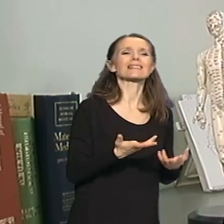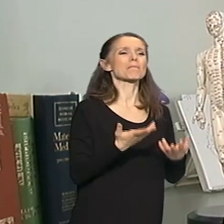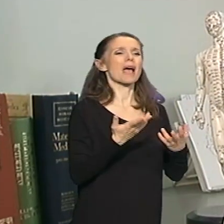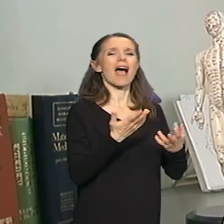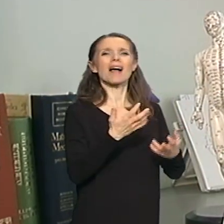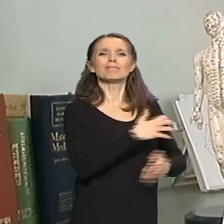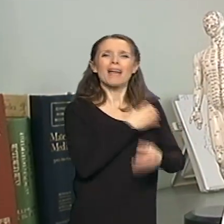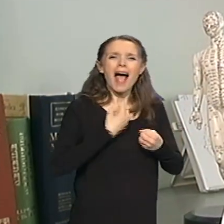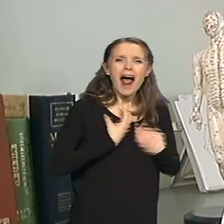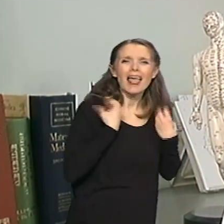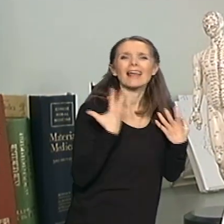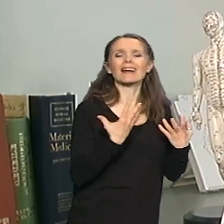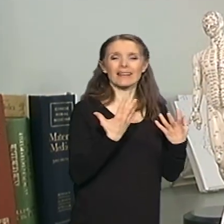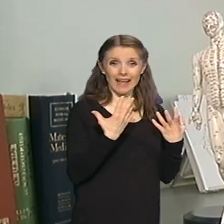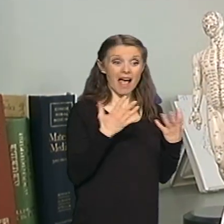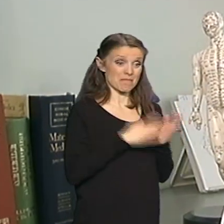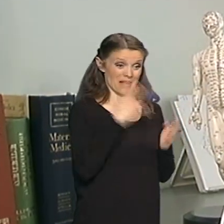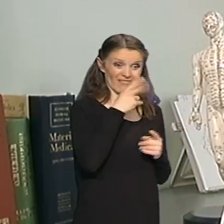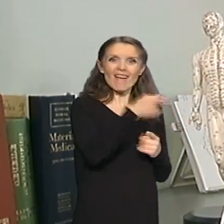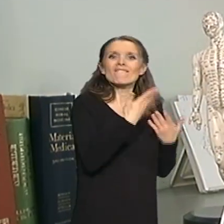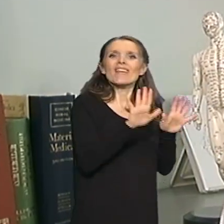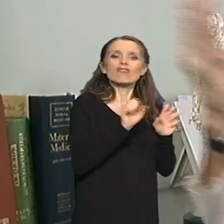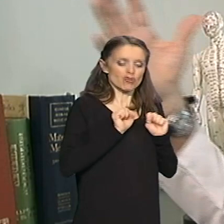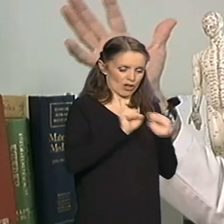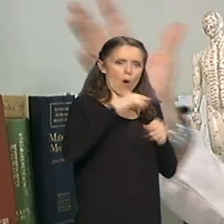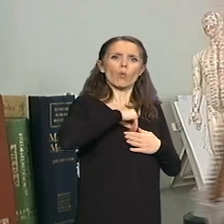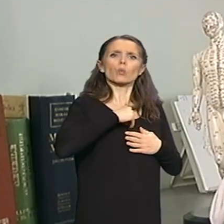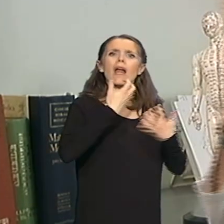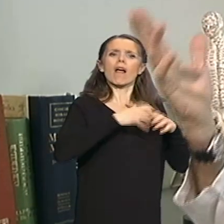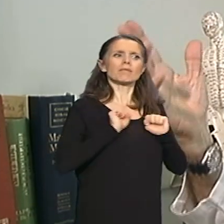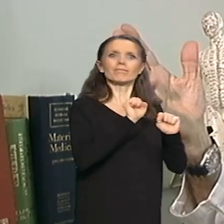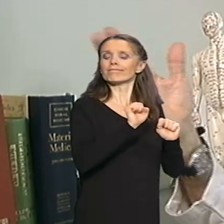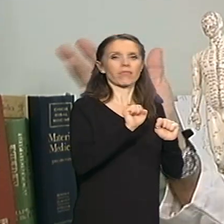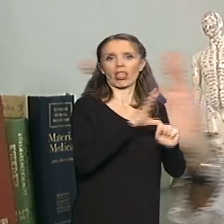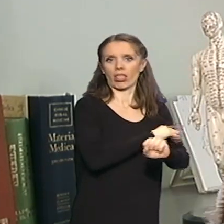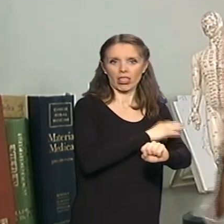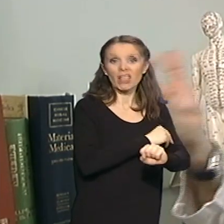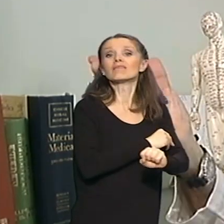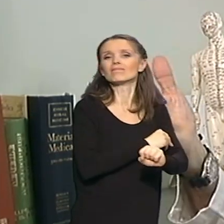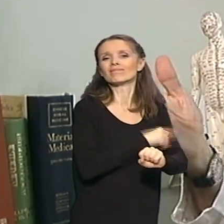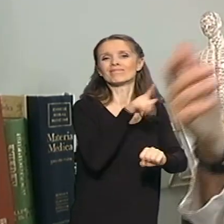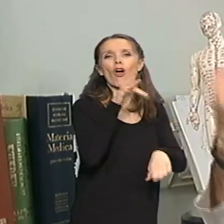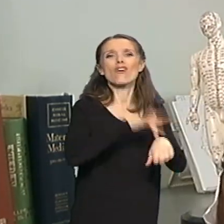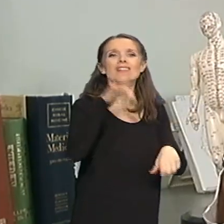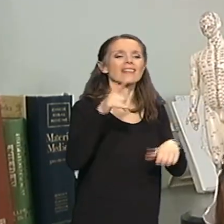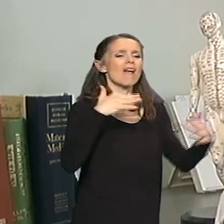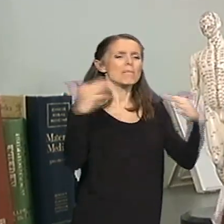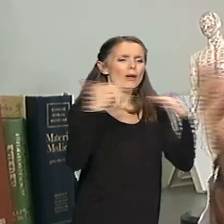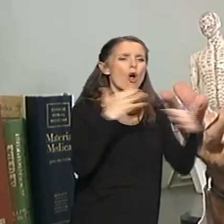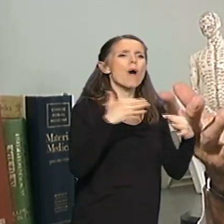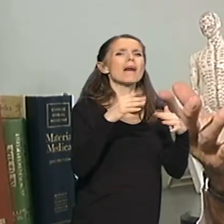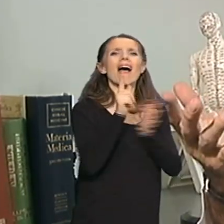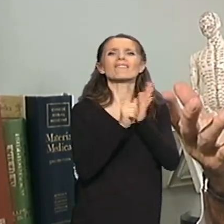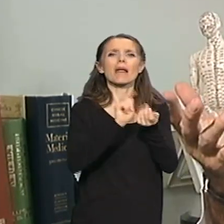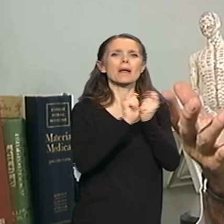takvu varijantu poremeća imuniteta oslabljenog, onda mu svaka promaja ili mala promjena vremena utiče na to da se